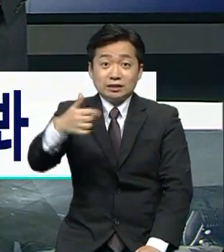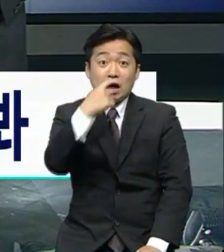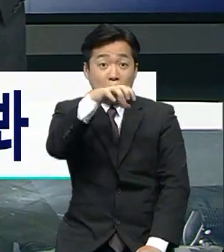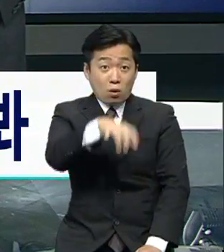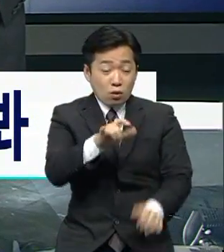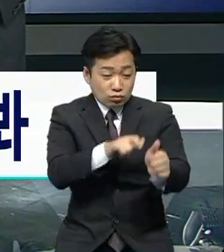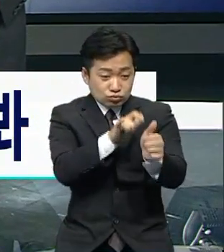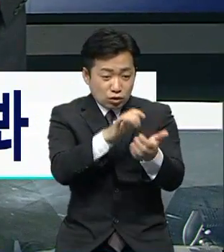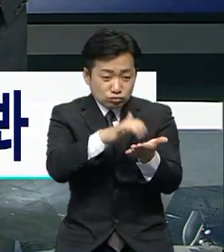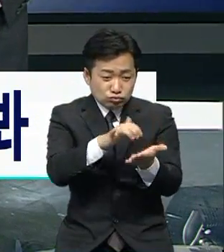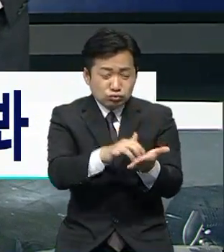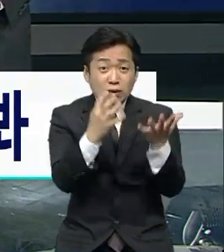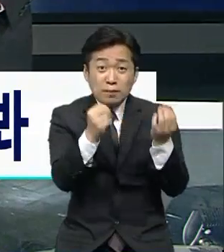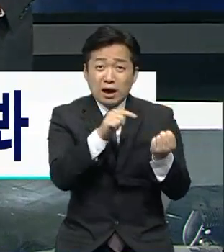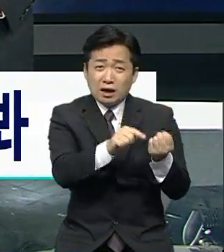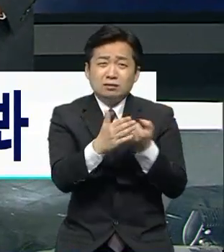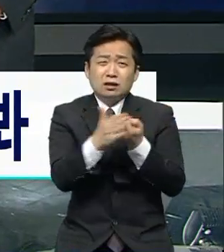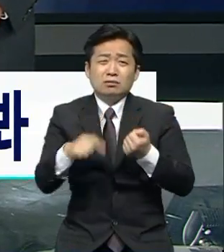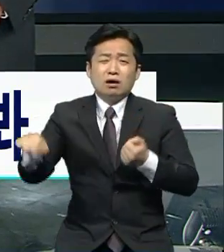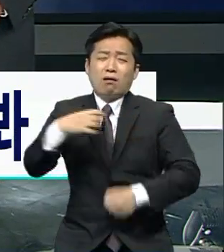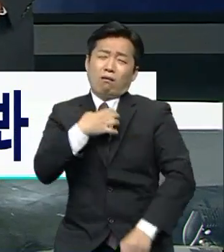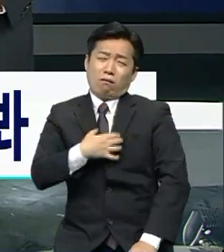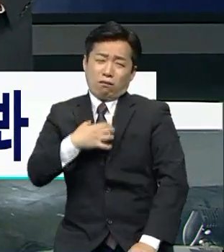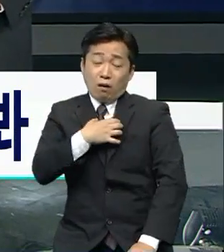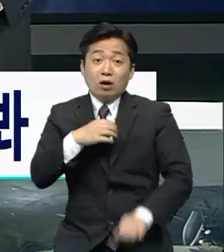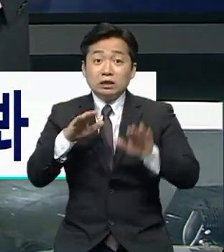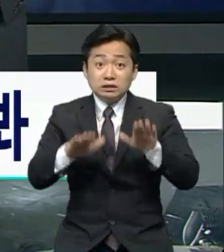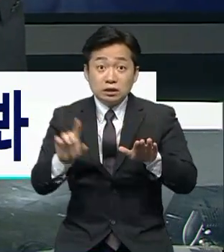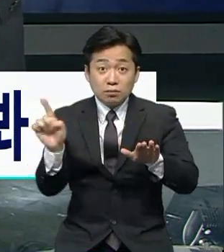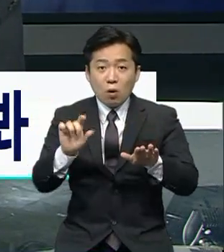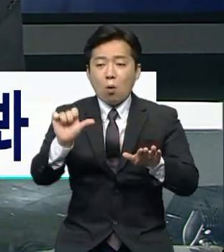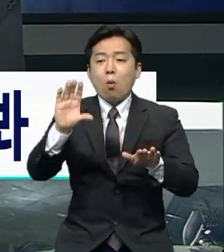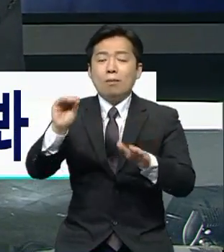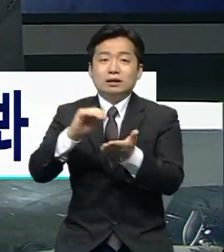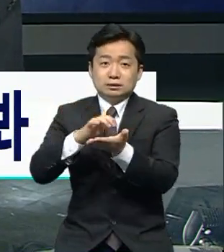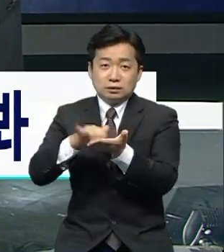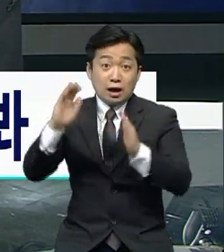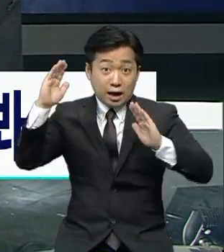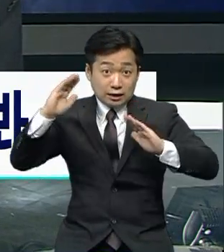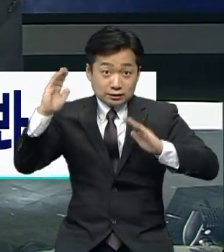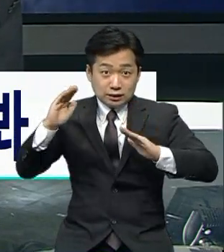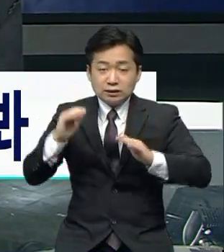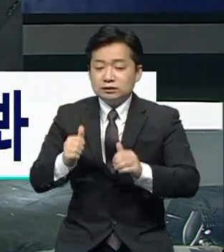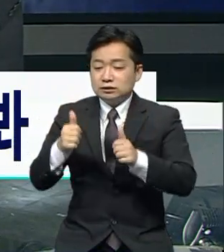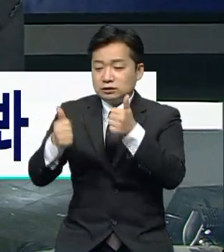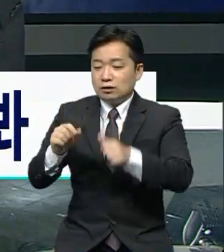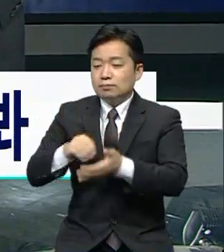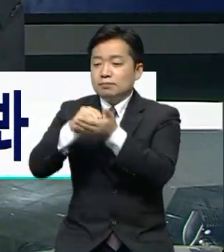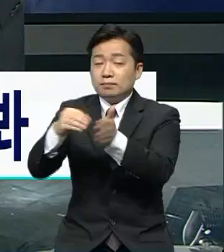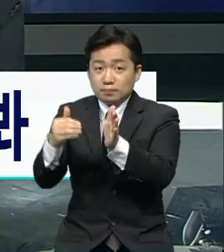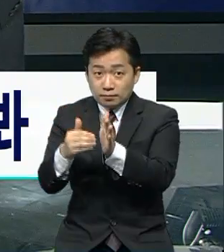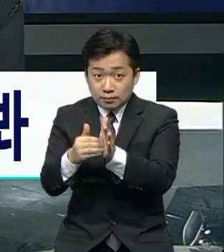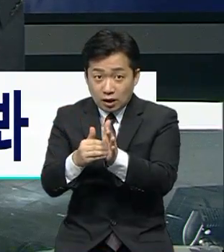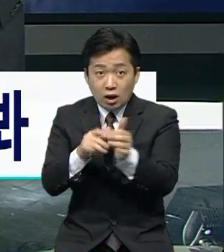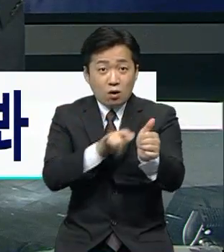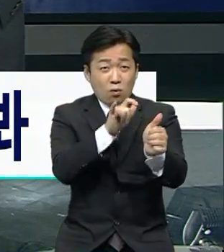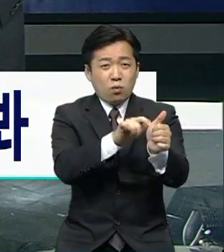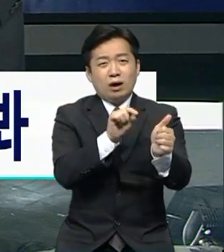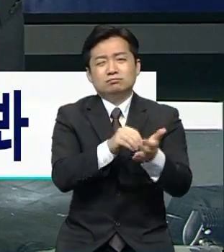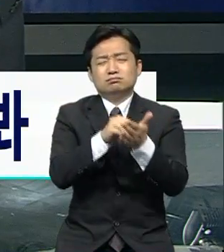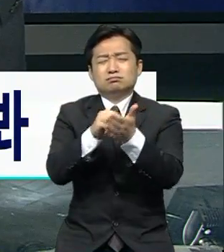확진자가 여럿 나오면서 걱정이 참 많았는데 일단 5만여 명이 시험을 치렀고 확진자들은 결국 응시하지